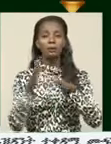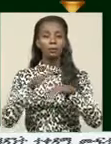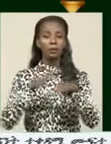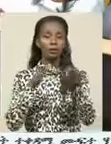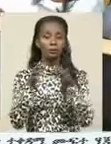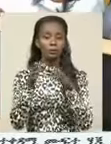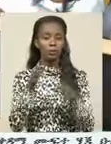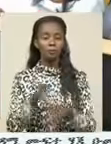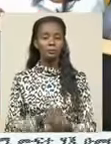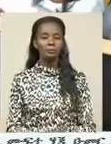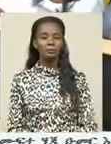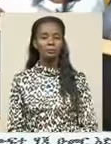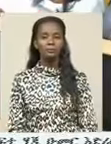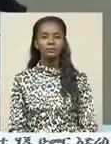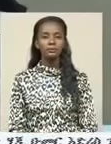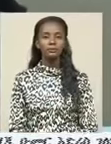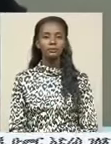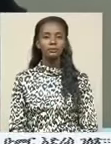ገልጸዋል።